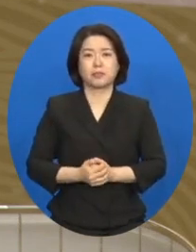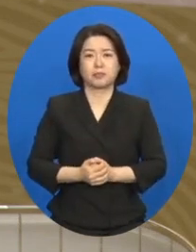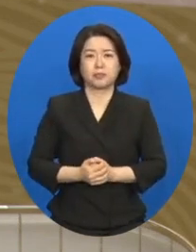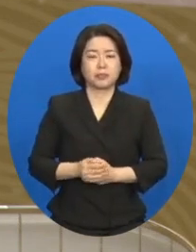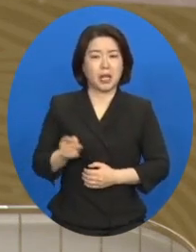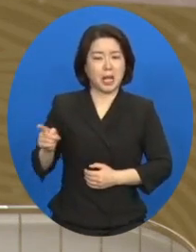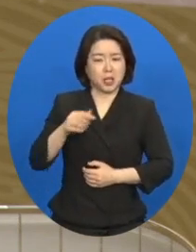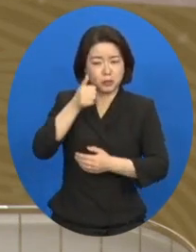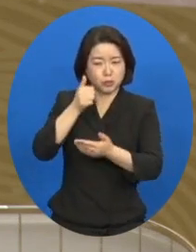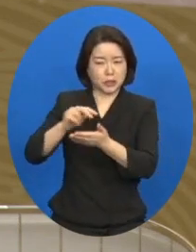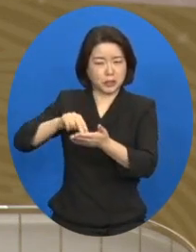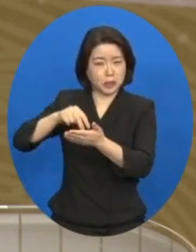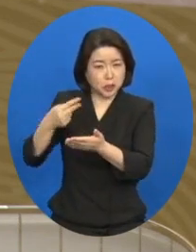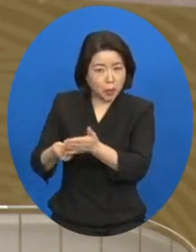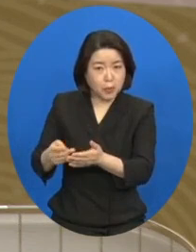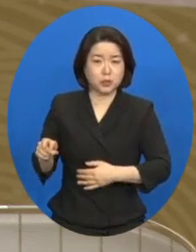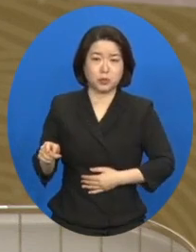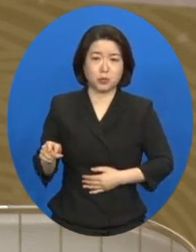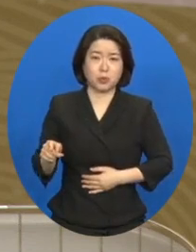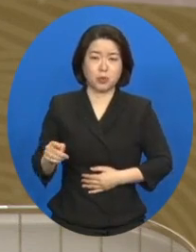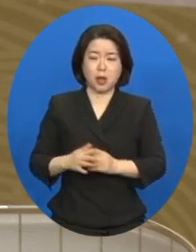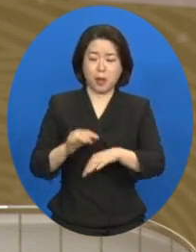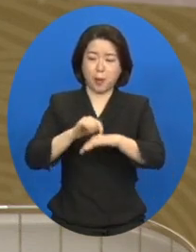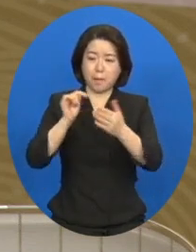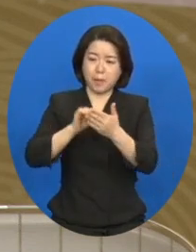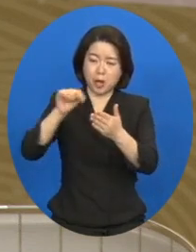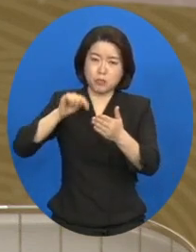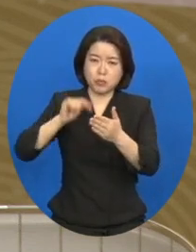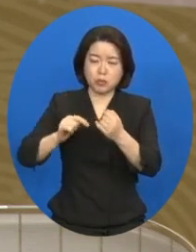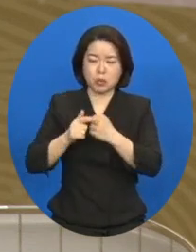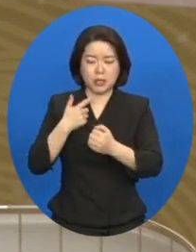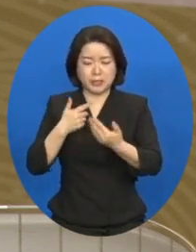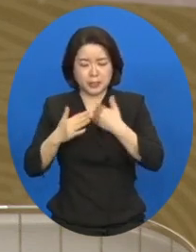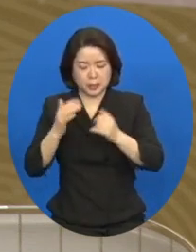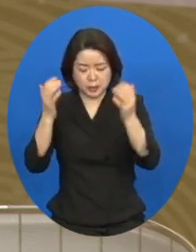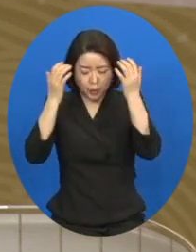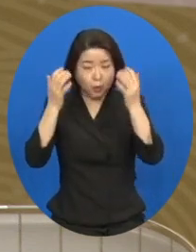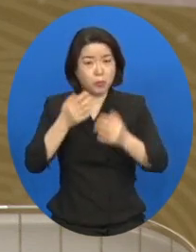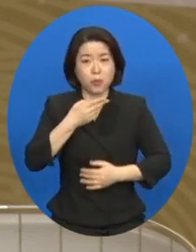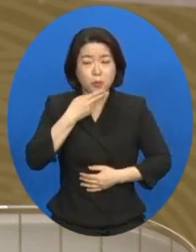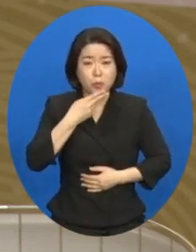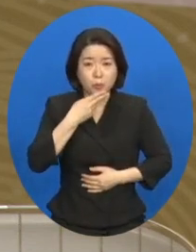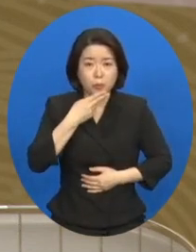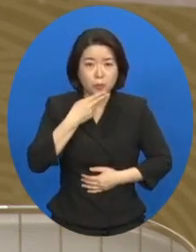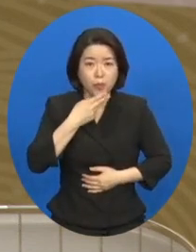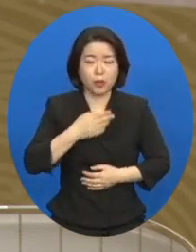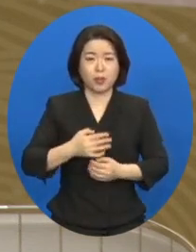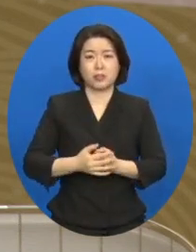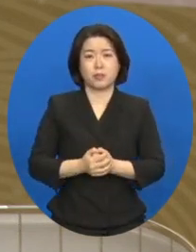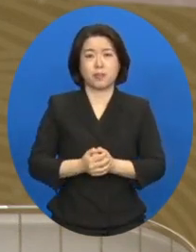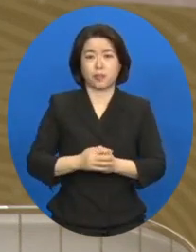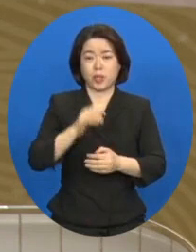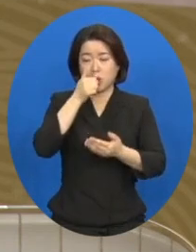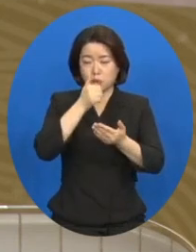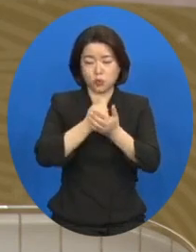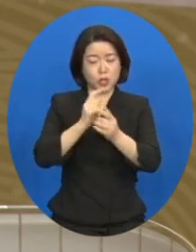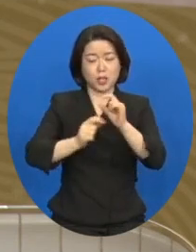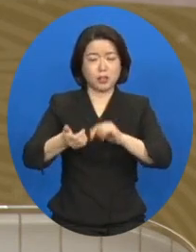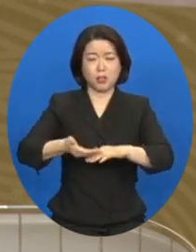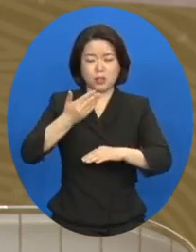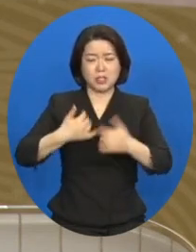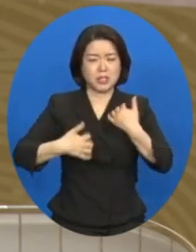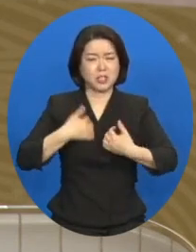그 죄에 넘어지고 여러분 마음의 내적으로 겪는 고통이 없습니까? 죄는 더 이상